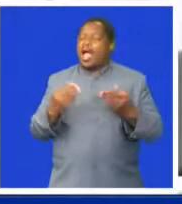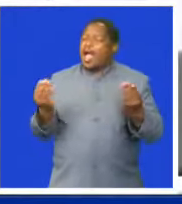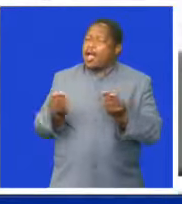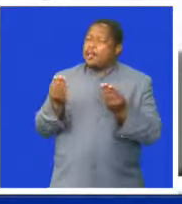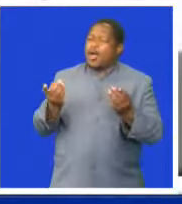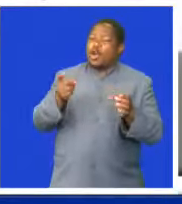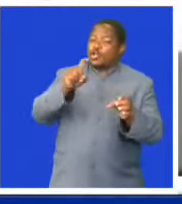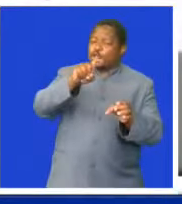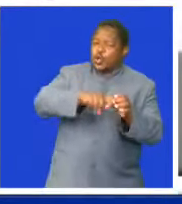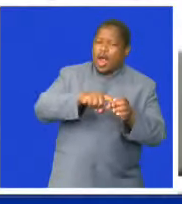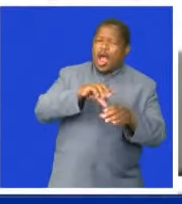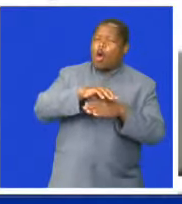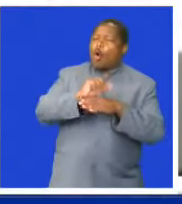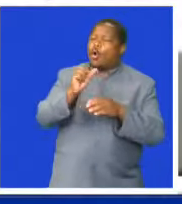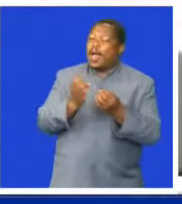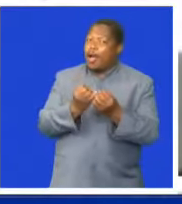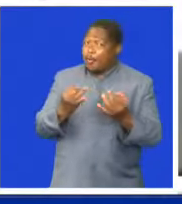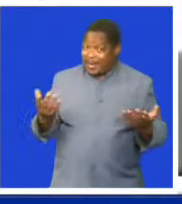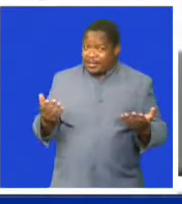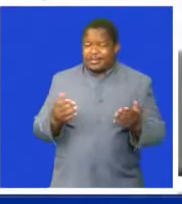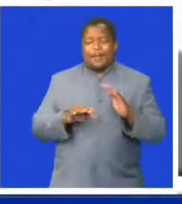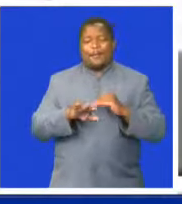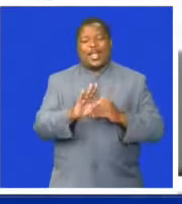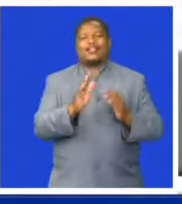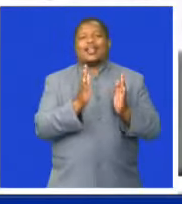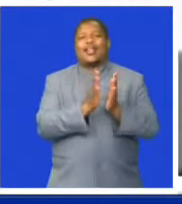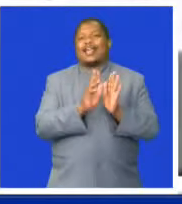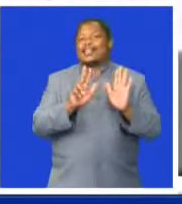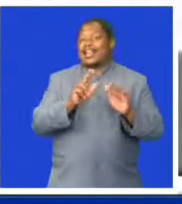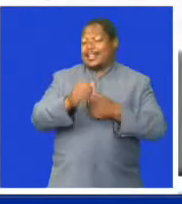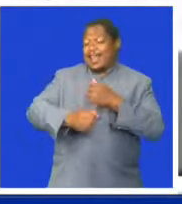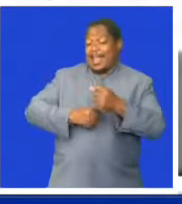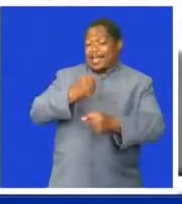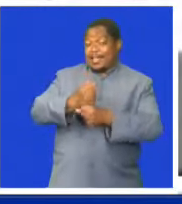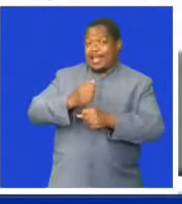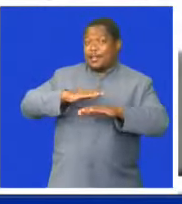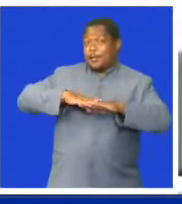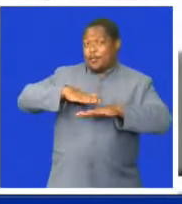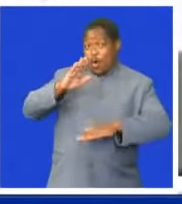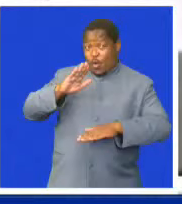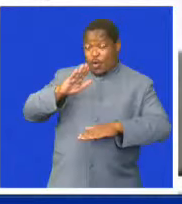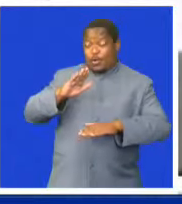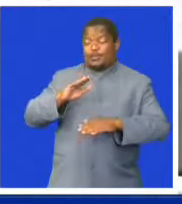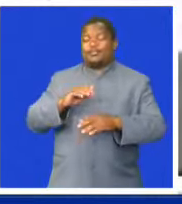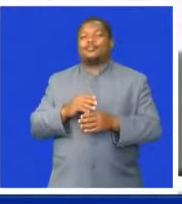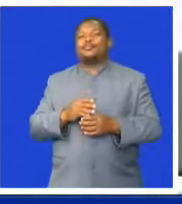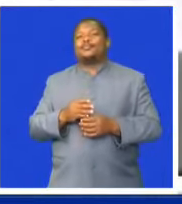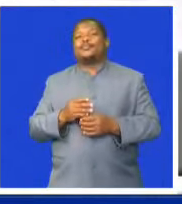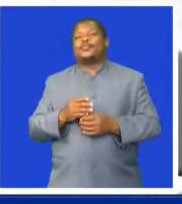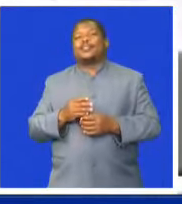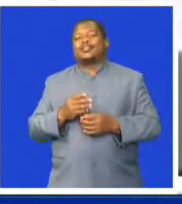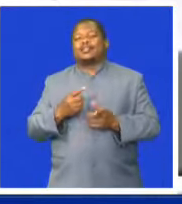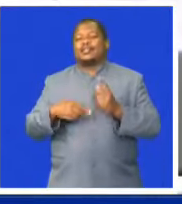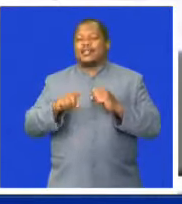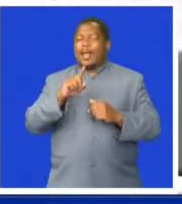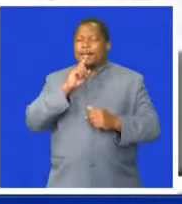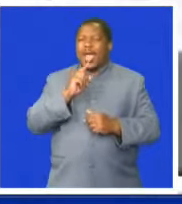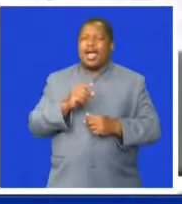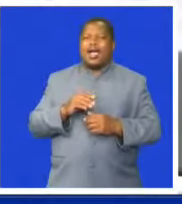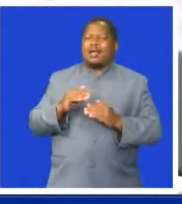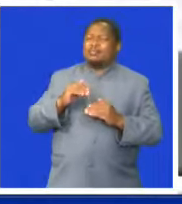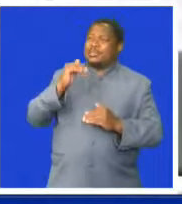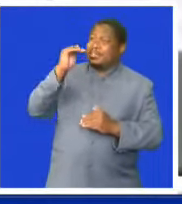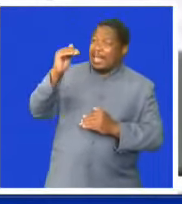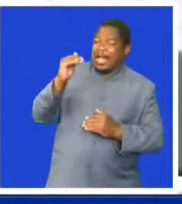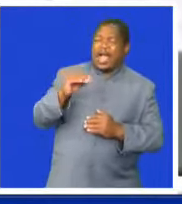labangetulu kweminyaka lelishumi nesiphohlongo 18. But-ke asibuki ukuthi